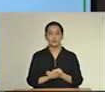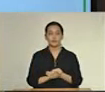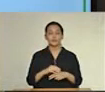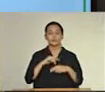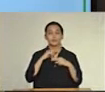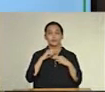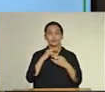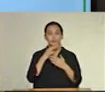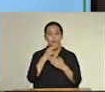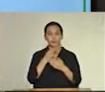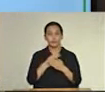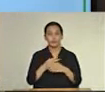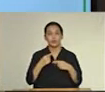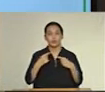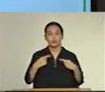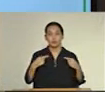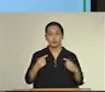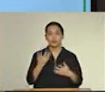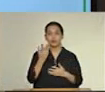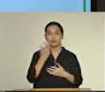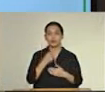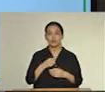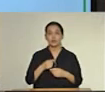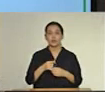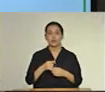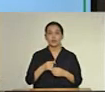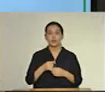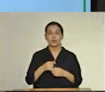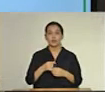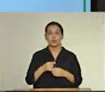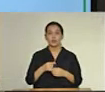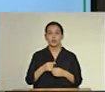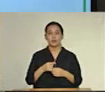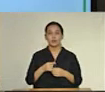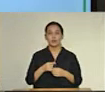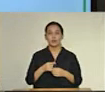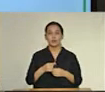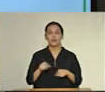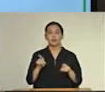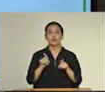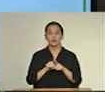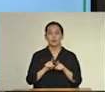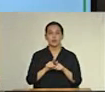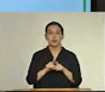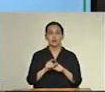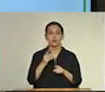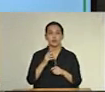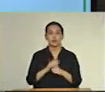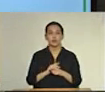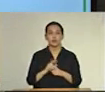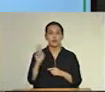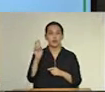Ahamiyat bering. Mana turli xil rangli idishlarga, ya'ni rang solingan idishlarga bir xil rangdagi oq